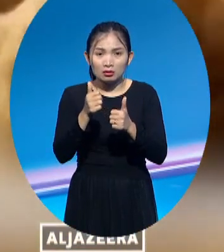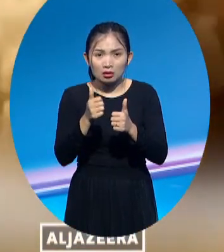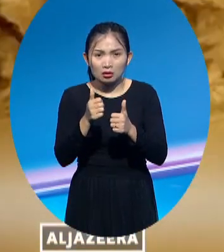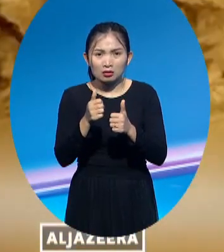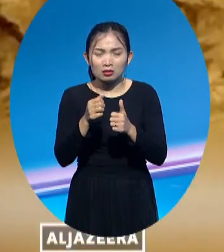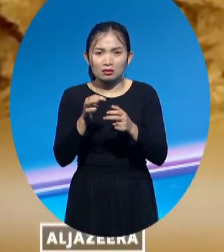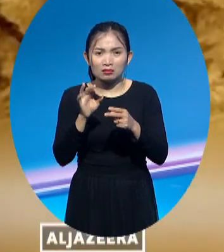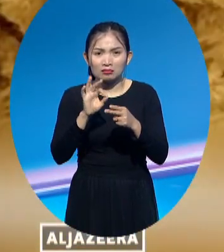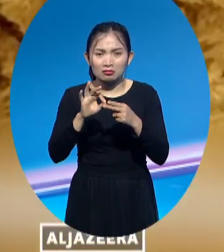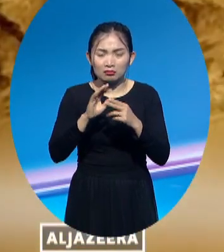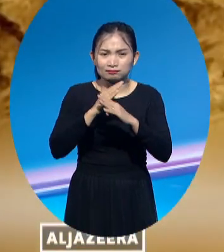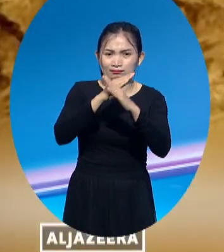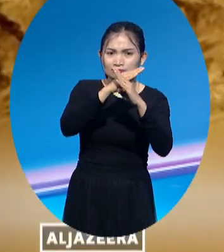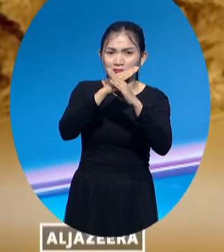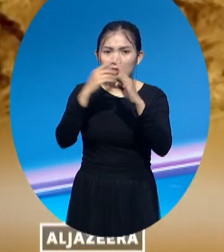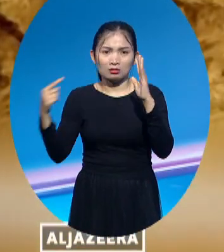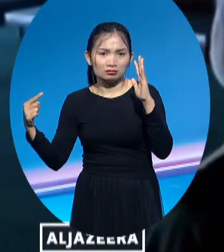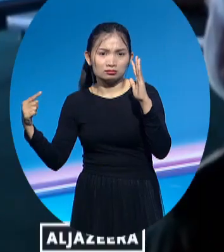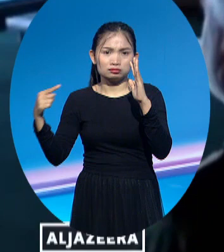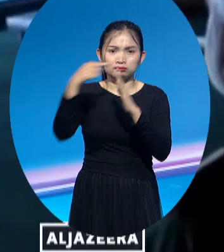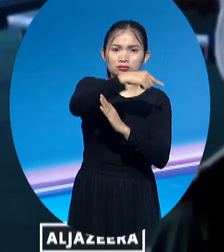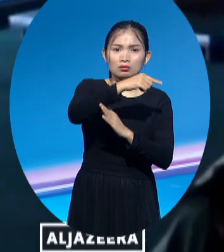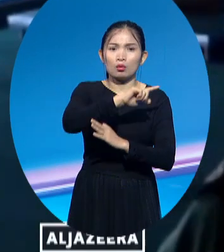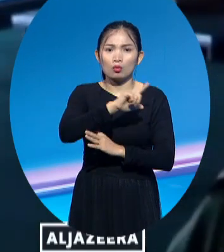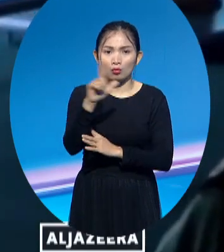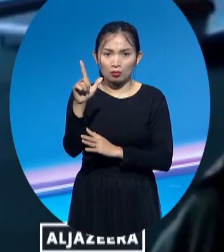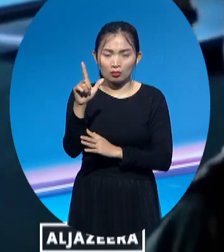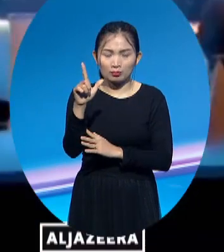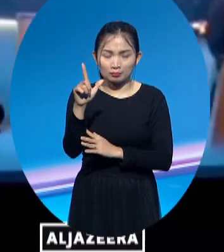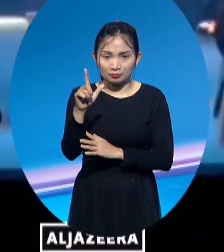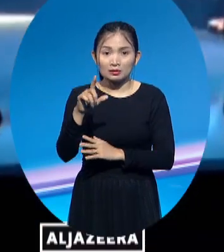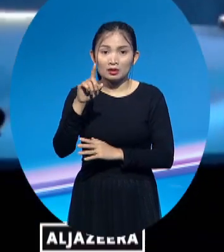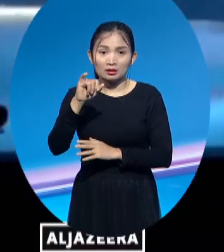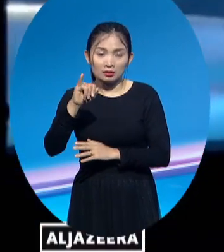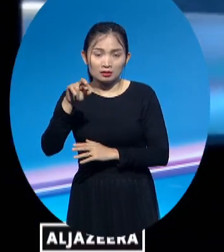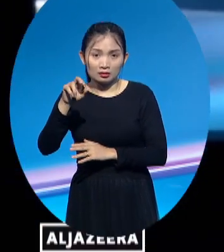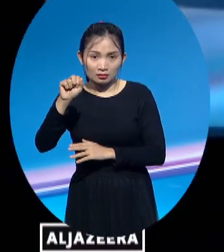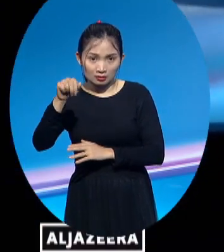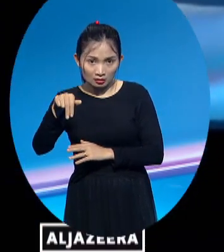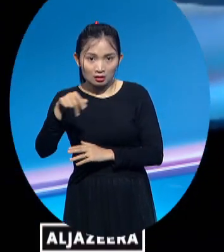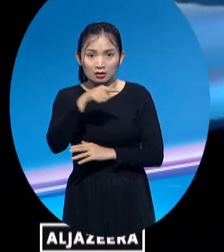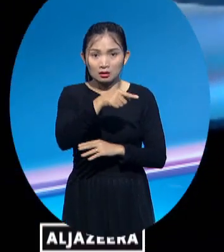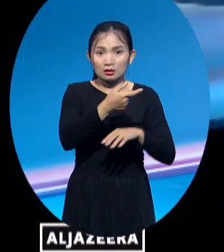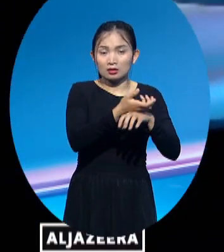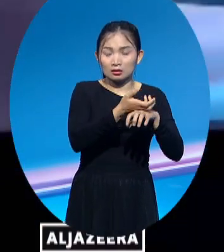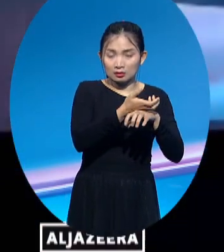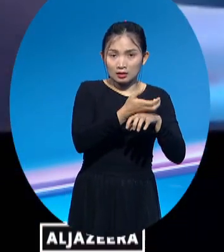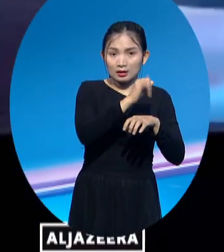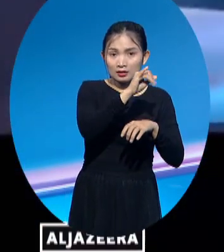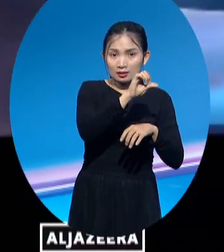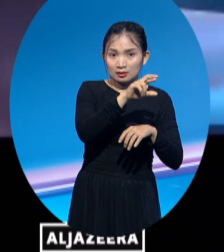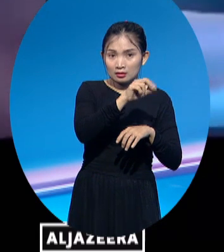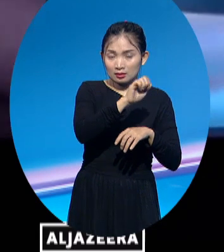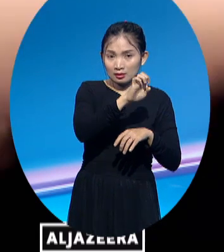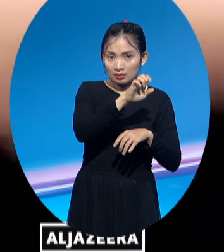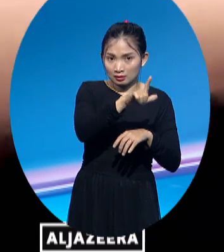và làm nổ các hệ thống chống tên lửa của Israel. Iran và Israel có mối quan hệ căng thẳng trong nhiều năm. Gần đây, Israel đã tăng